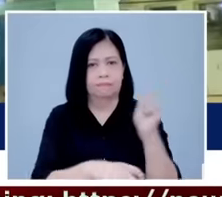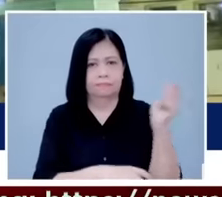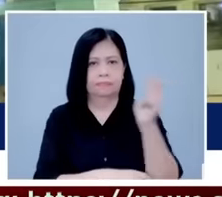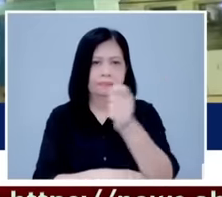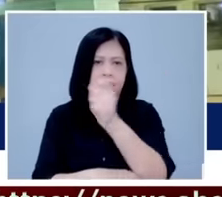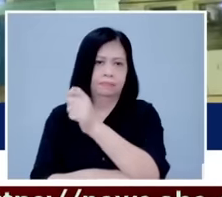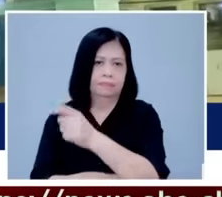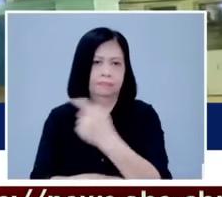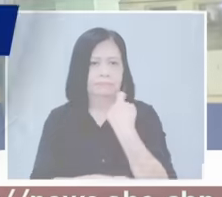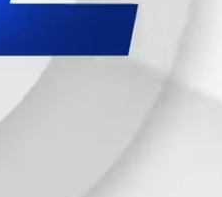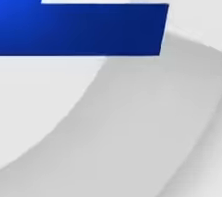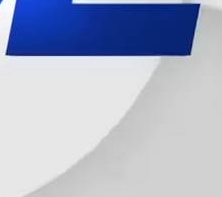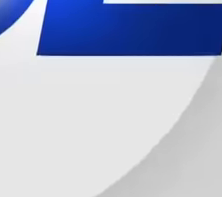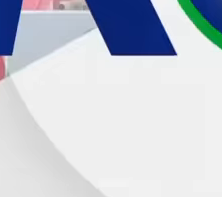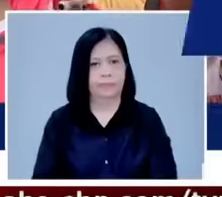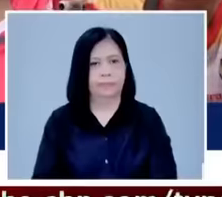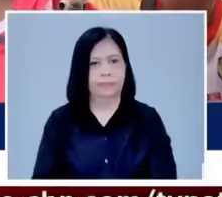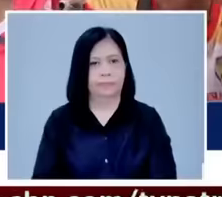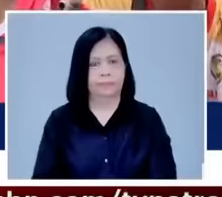kanina.